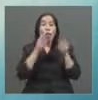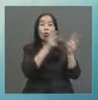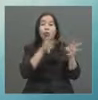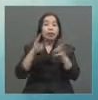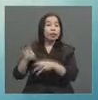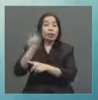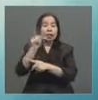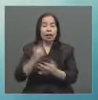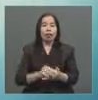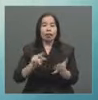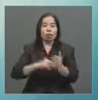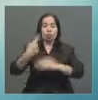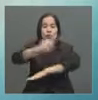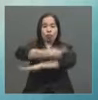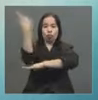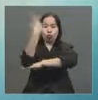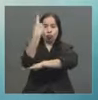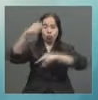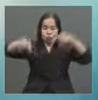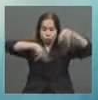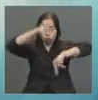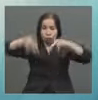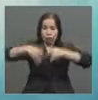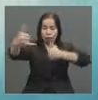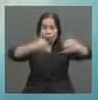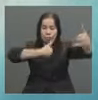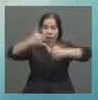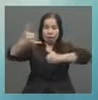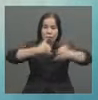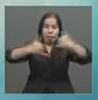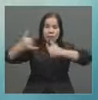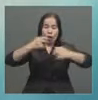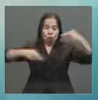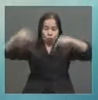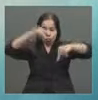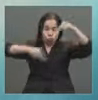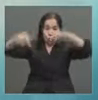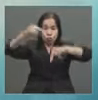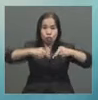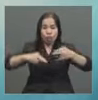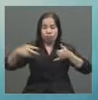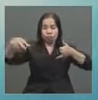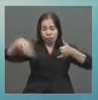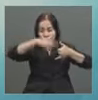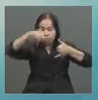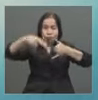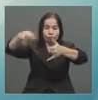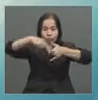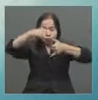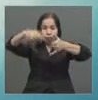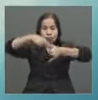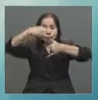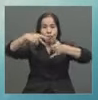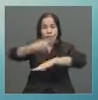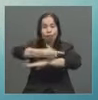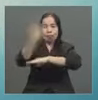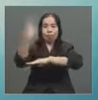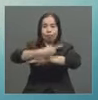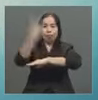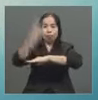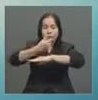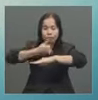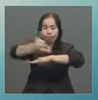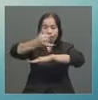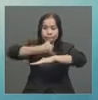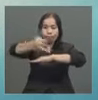างด้านด่านตรวจคนเข้าเมืองทางด้านการต่างประเทศที่จะให้วีซ่าขั้นตอนต่างๆที่จะให้วีซ่าต่างๆเพิ่ม